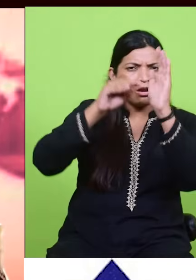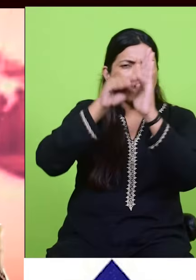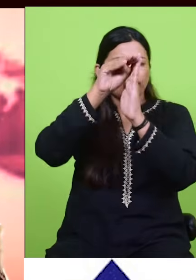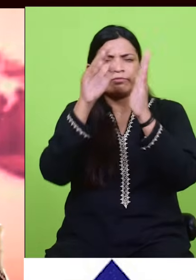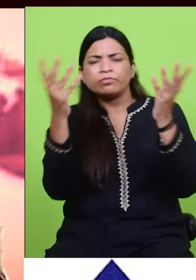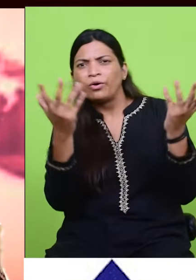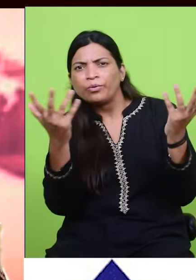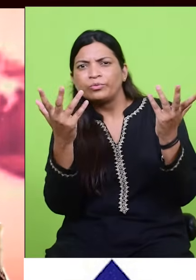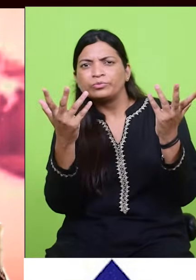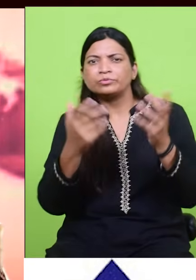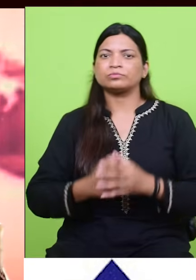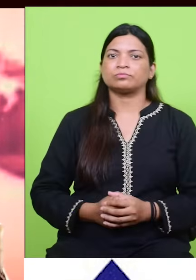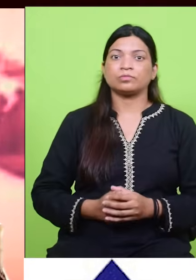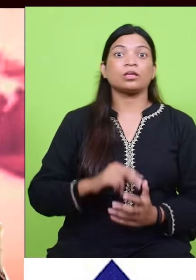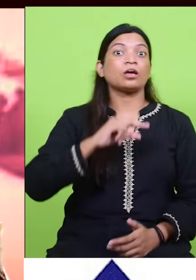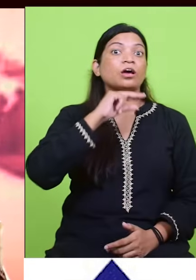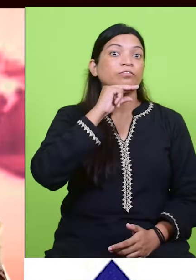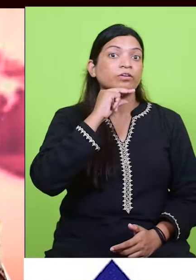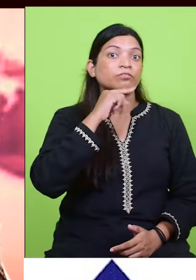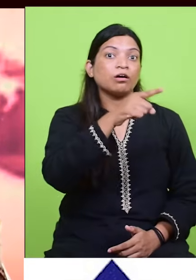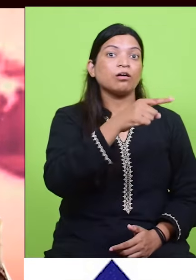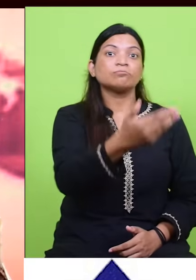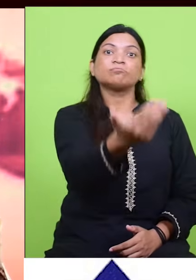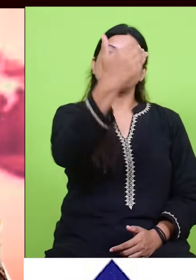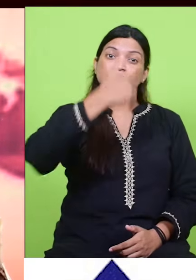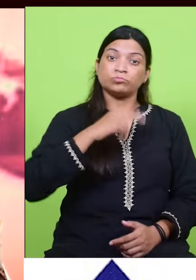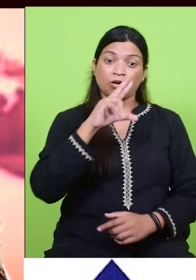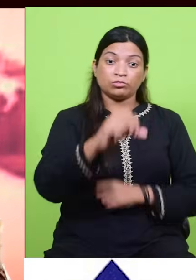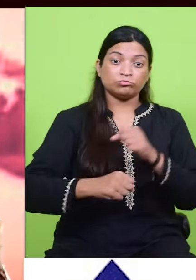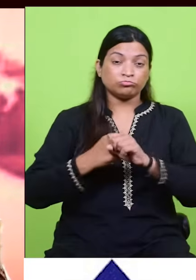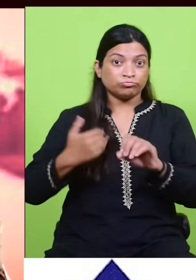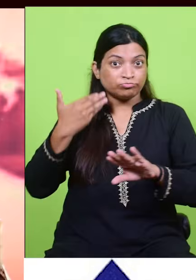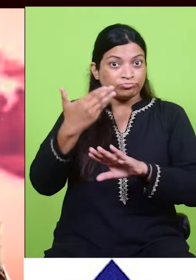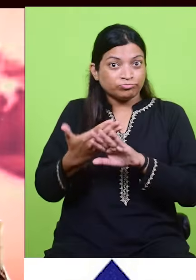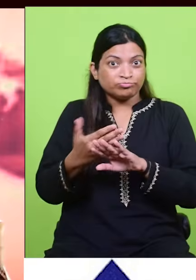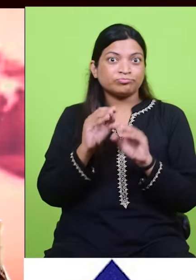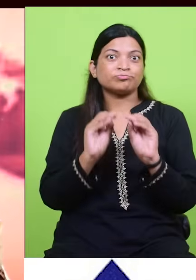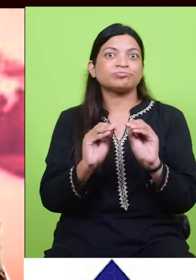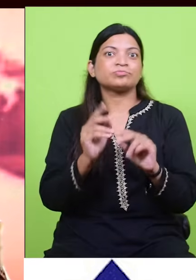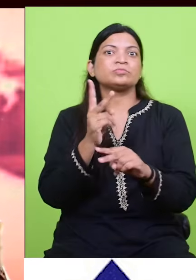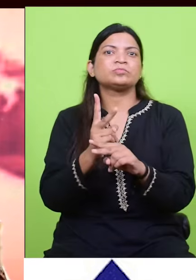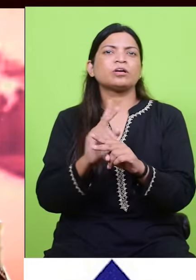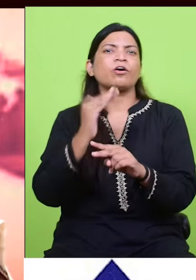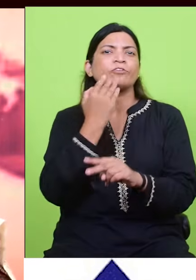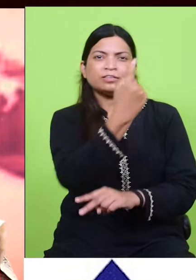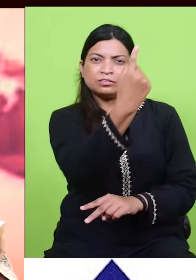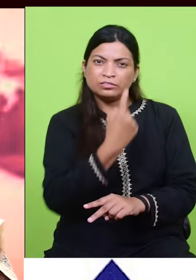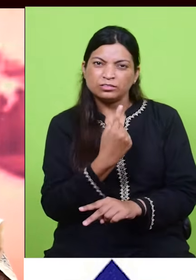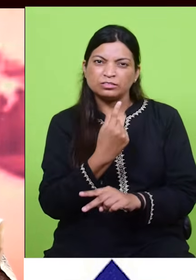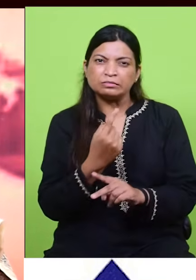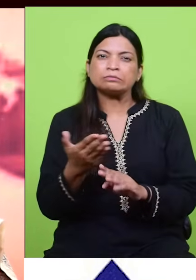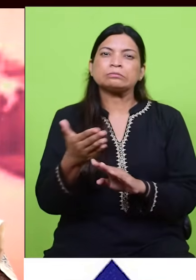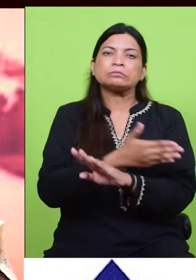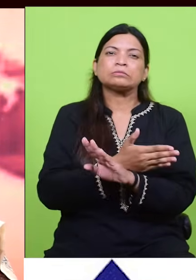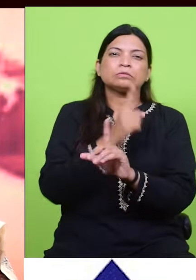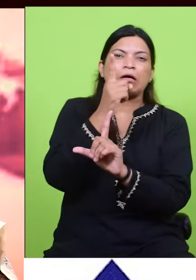जो उनका लेवल था ऑफ लर्निंग, वो क्या था? गुरदीप हमारे पास में 8 साल से पढ़ रही है और जब ये हमारे पास आई थी तो इसका एक बीच